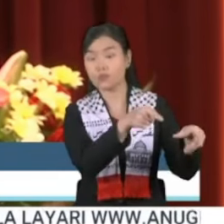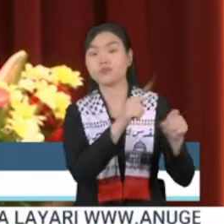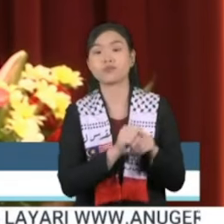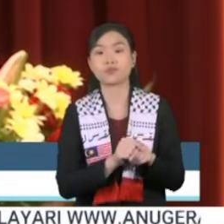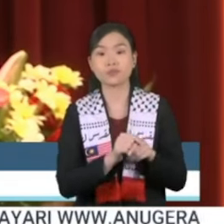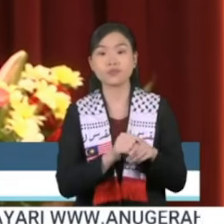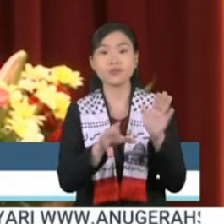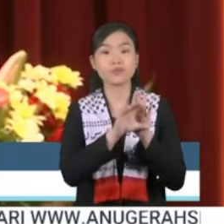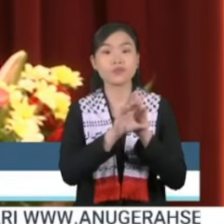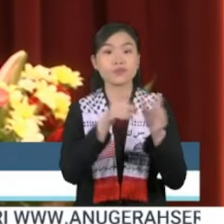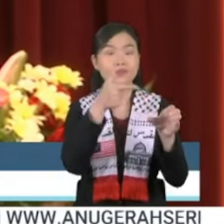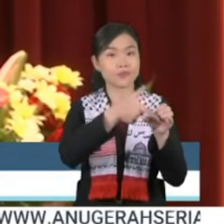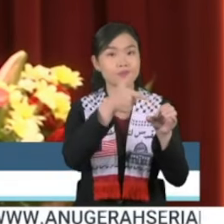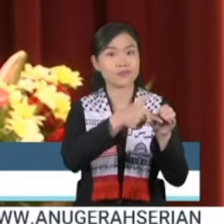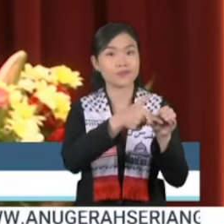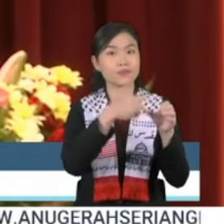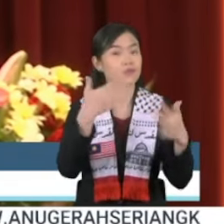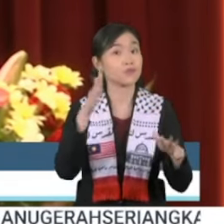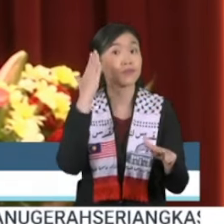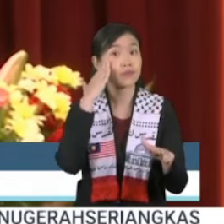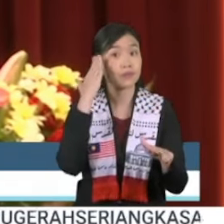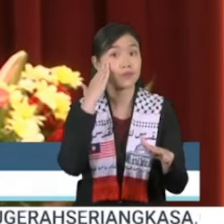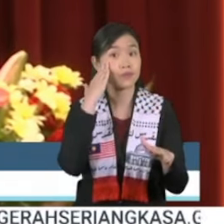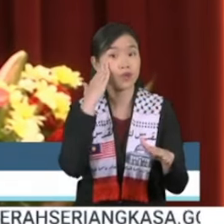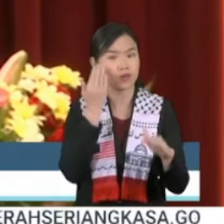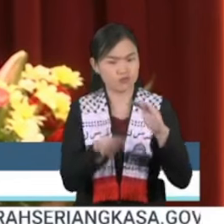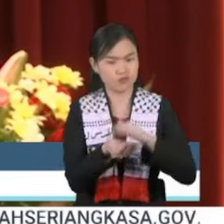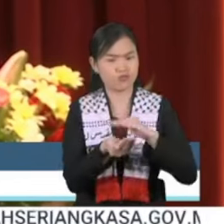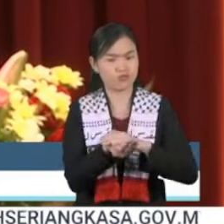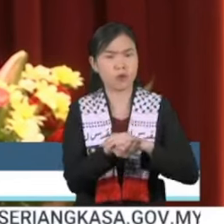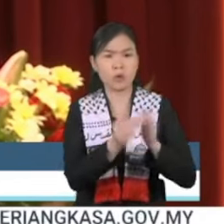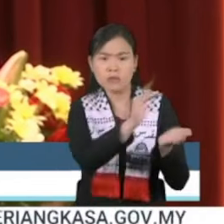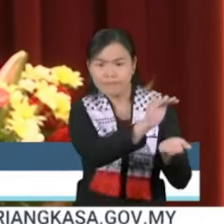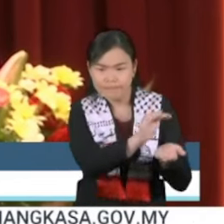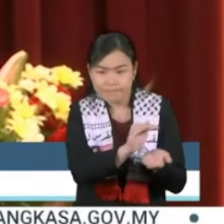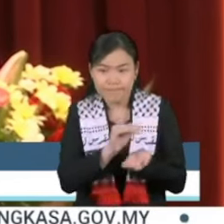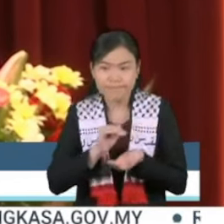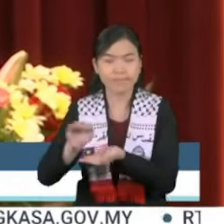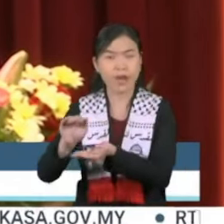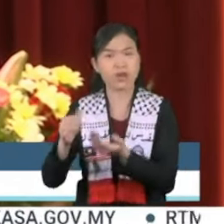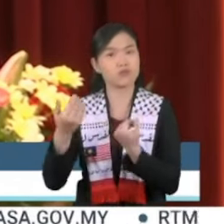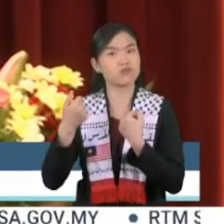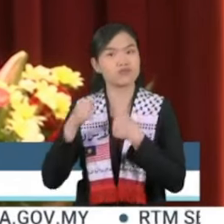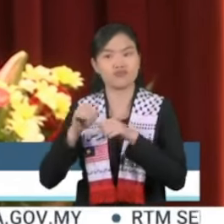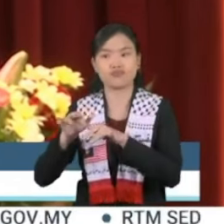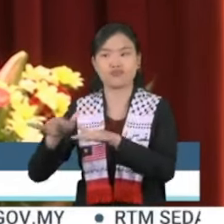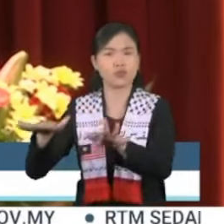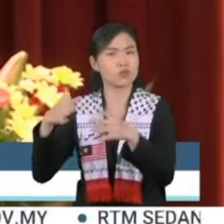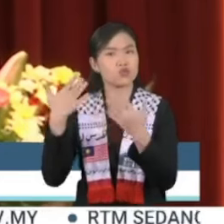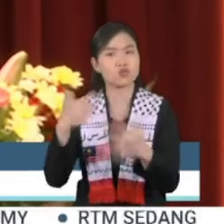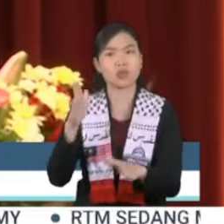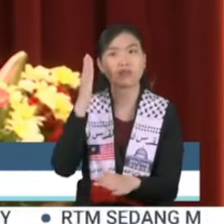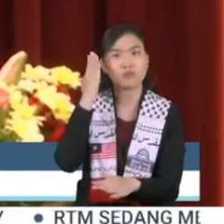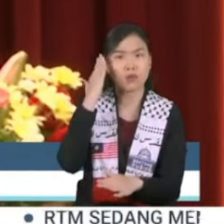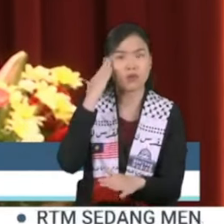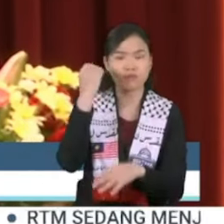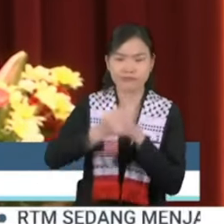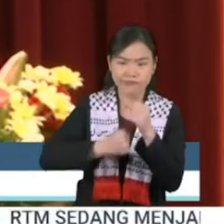Seperti diesel kita tahu. Penyeludupan itu berleluasa. Itu sudah rahsia umum puluhan tahun.